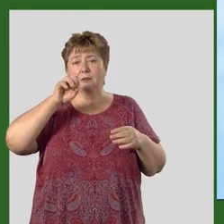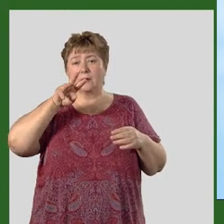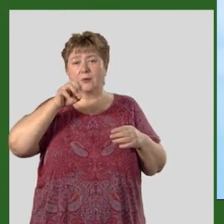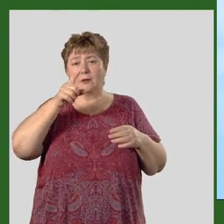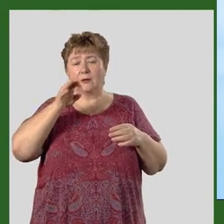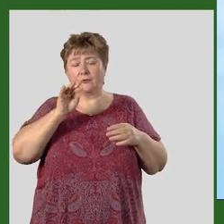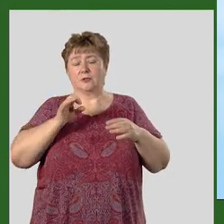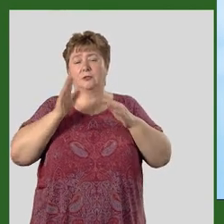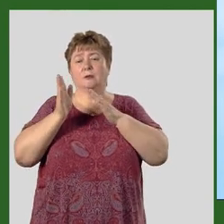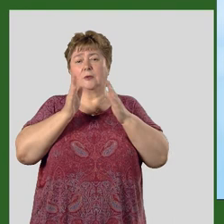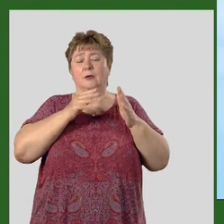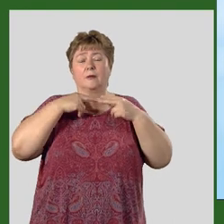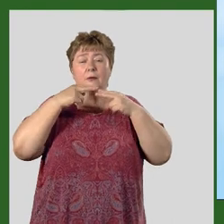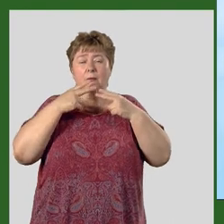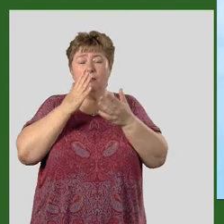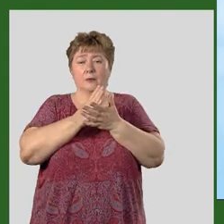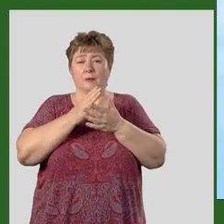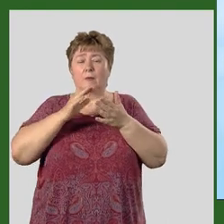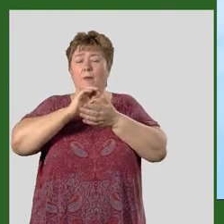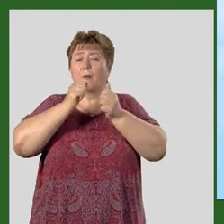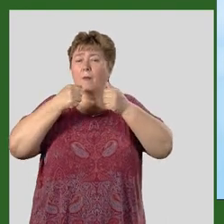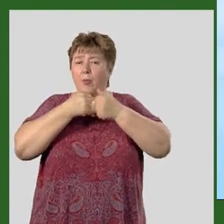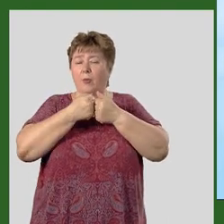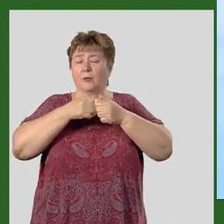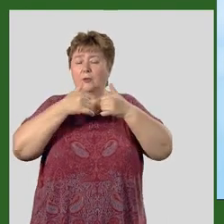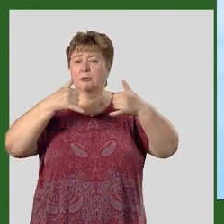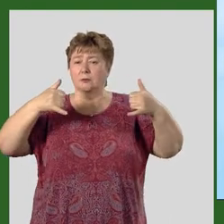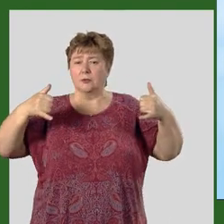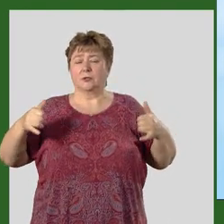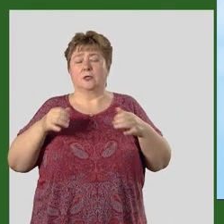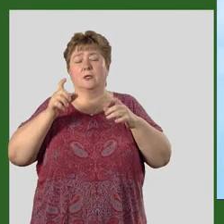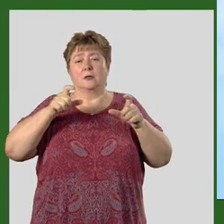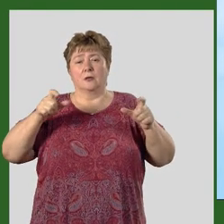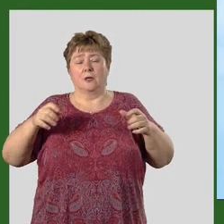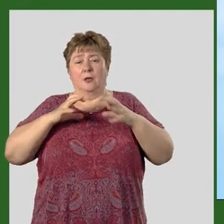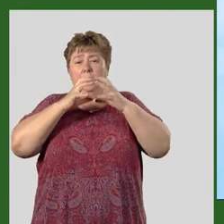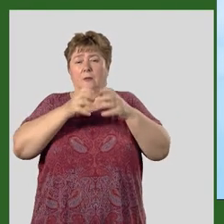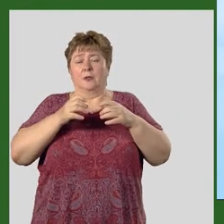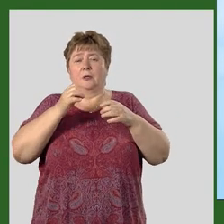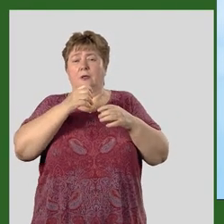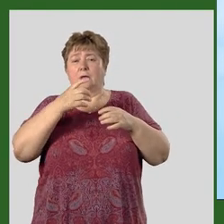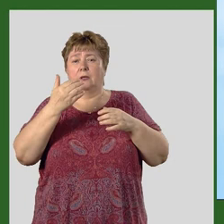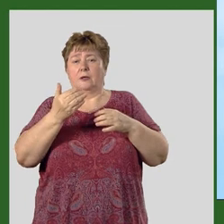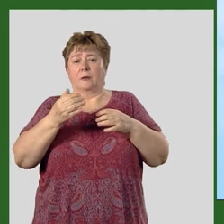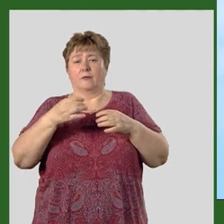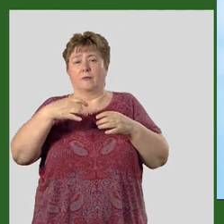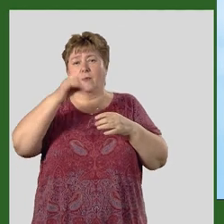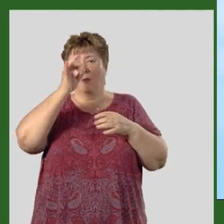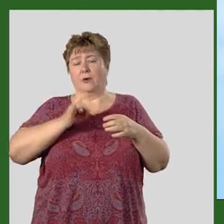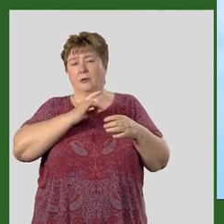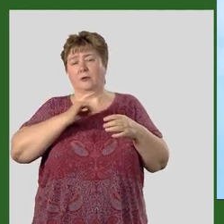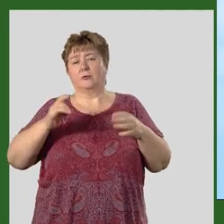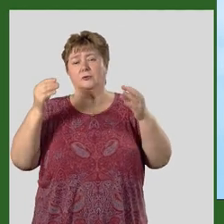демографических процессов обращают внимание на плотность размещения населения мира и его религиозный